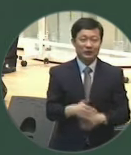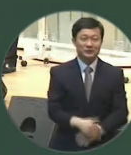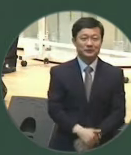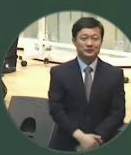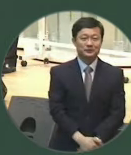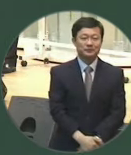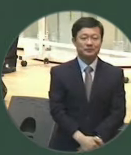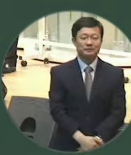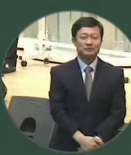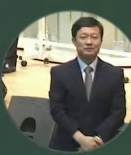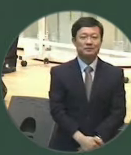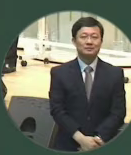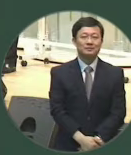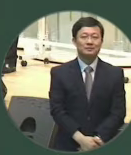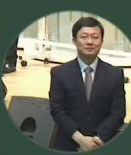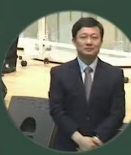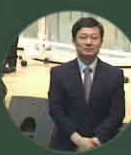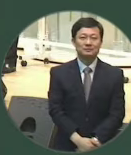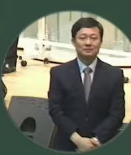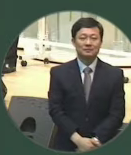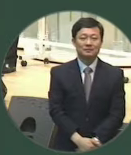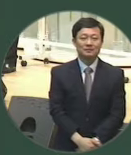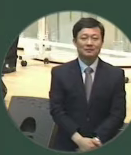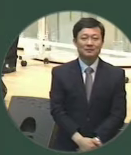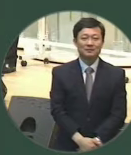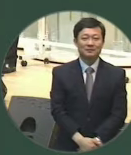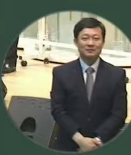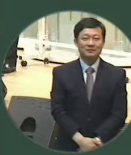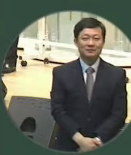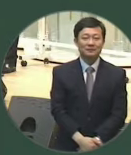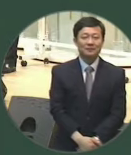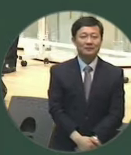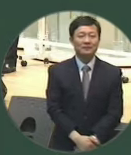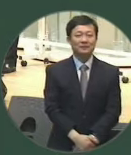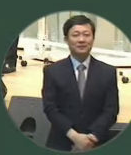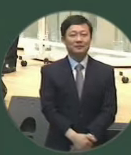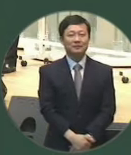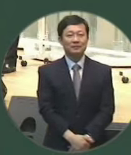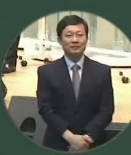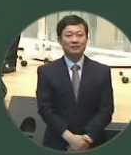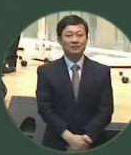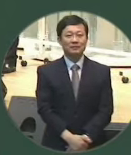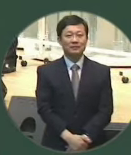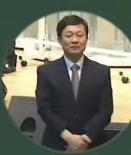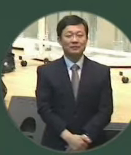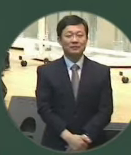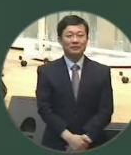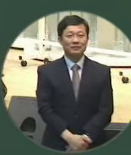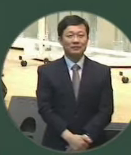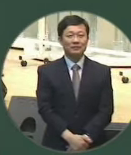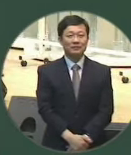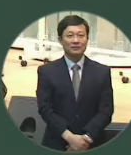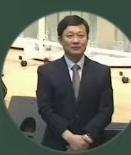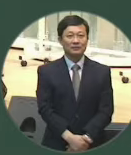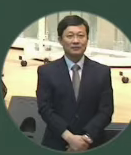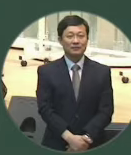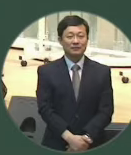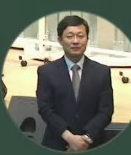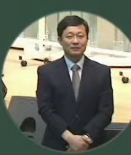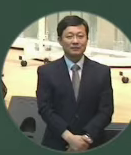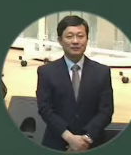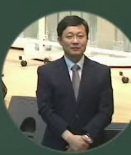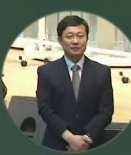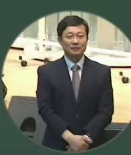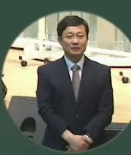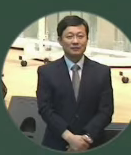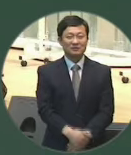for this offering, I realize that very important people, special people that I love are here. 아니 뭐 집에서 봐도 되는데 가장